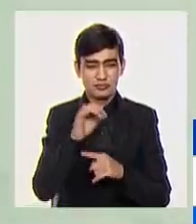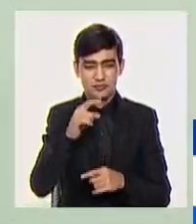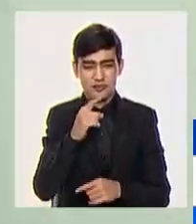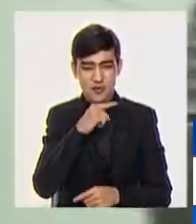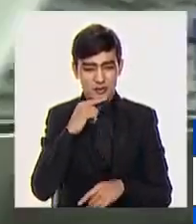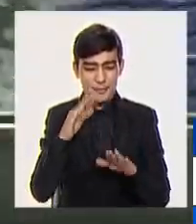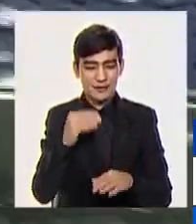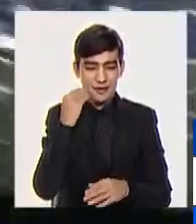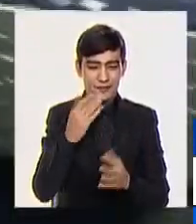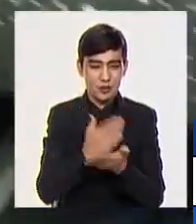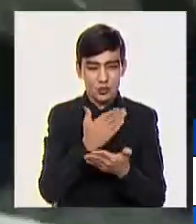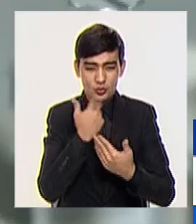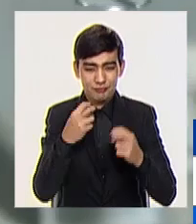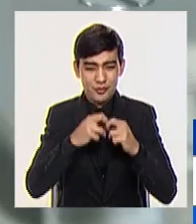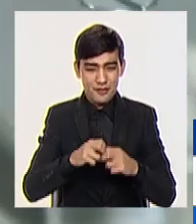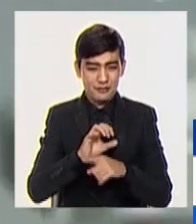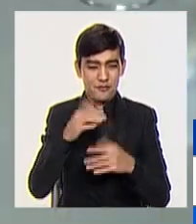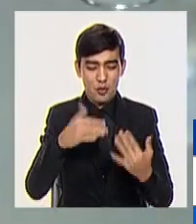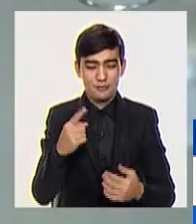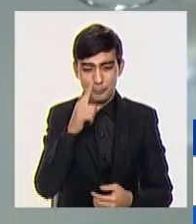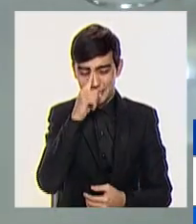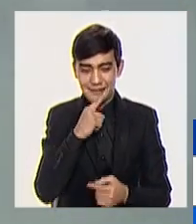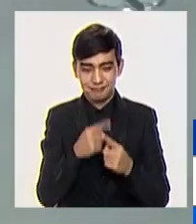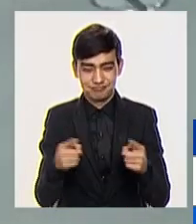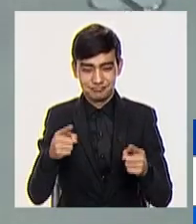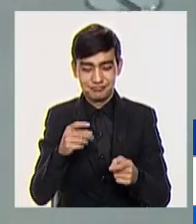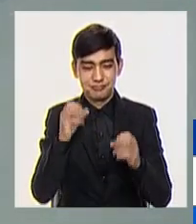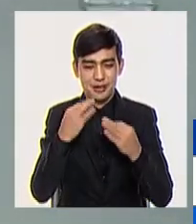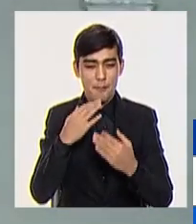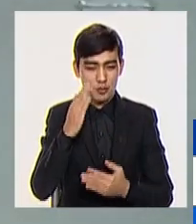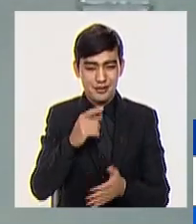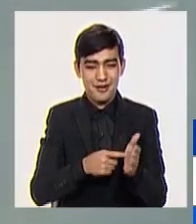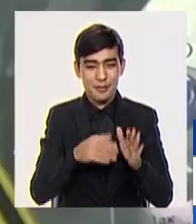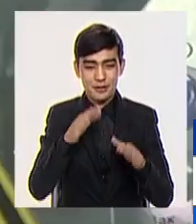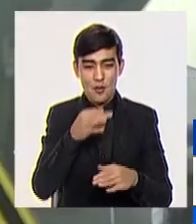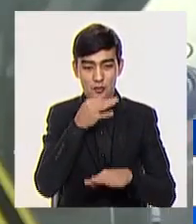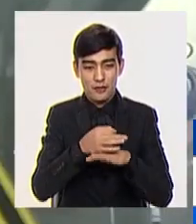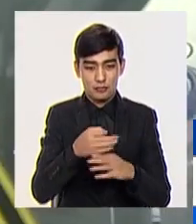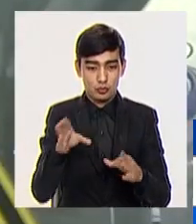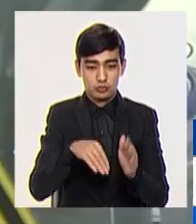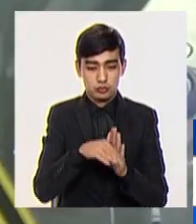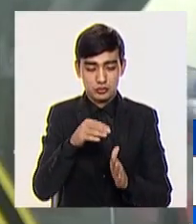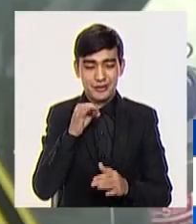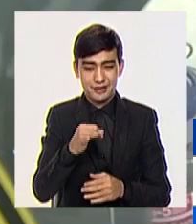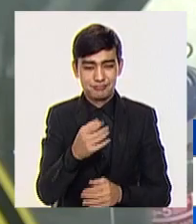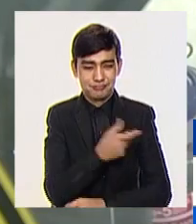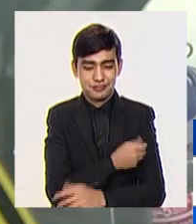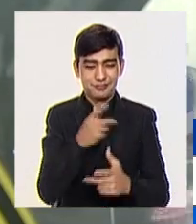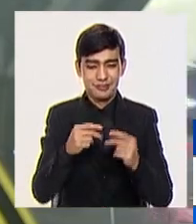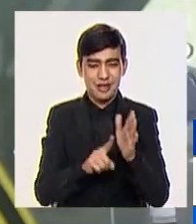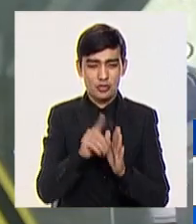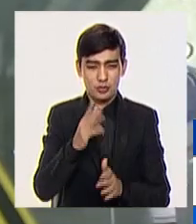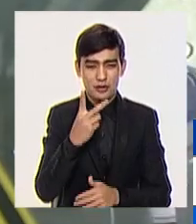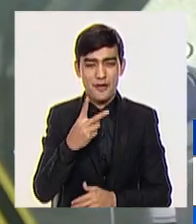контроль качества. Результаты станут известны через месяц. В случае положительного ответа в Караганды начнут производить продукт для массовой вакцинации. Всего